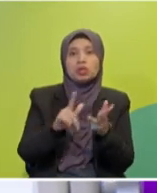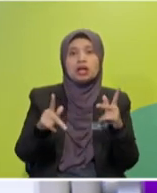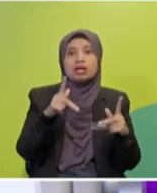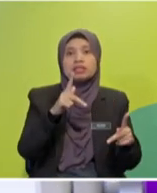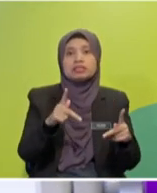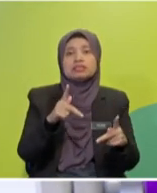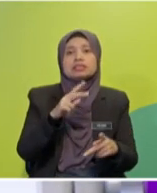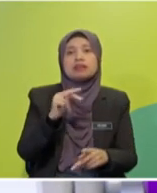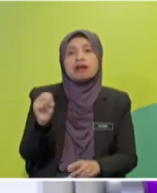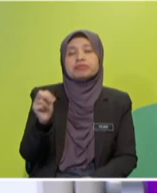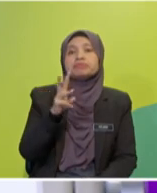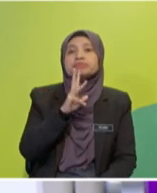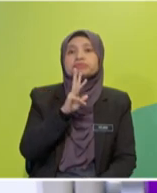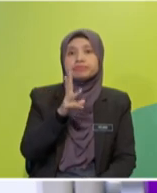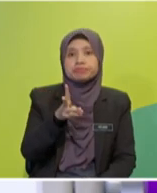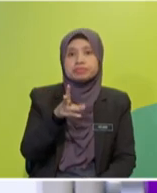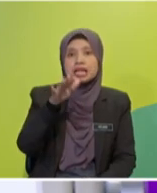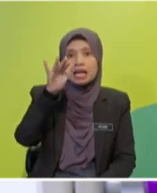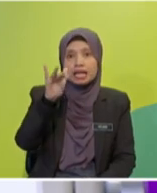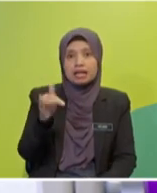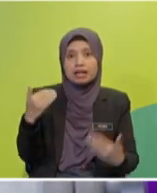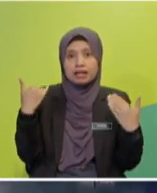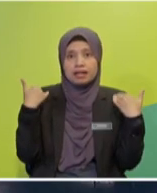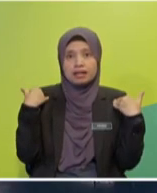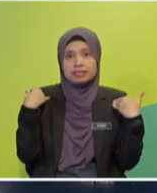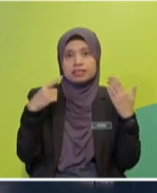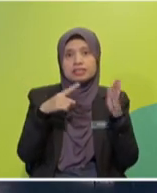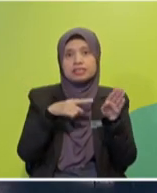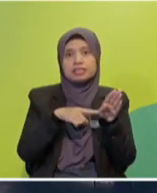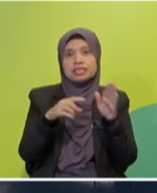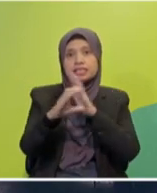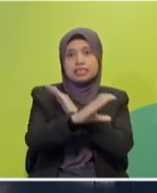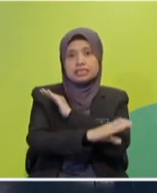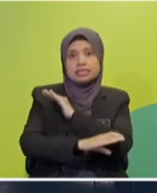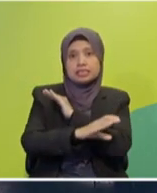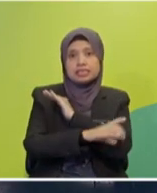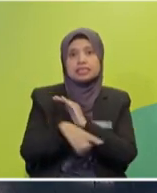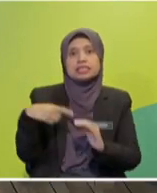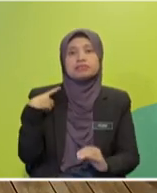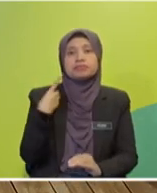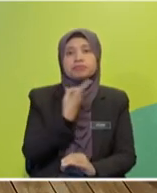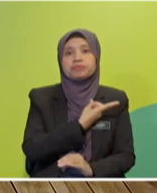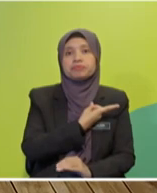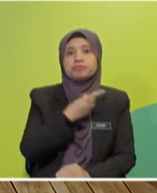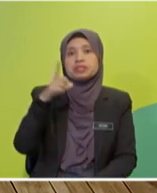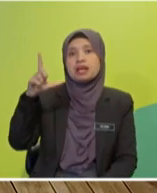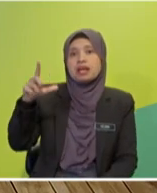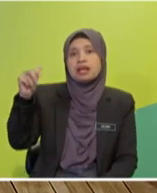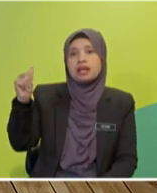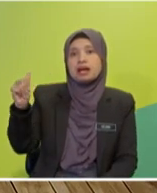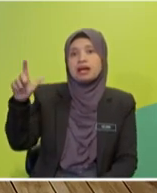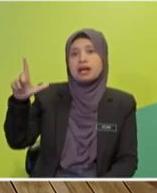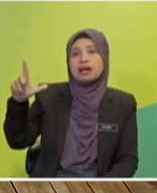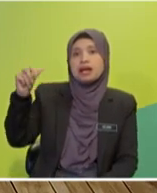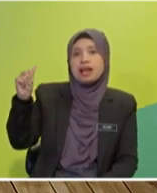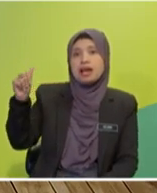kenderaan air yang ada di negara kita. La la la la la la